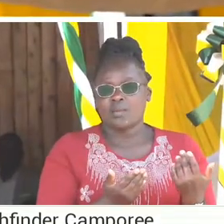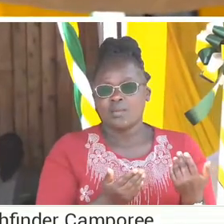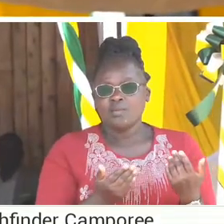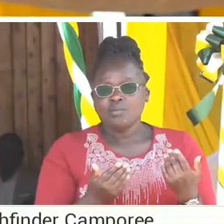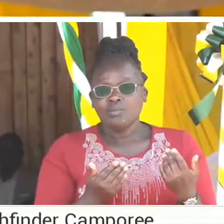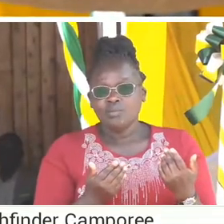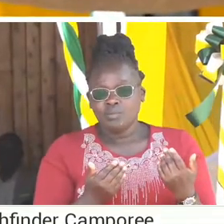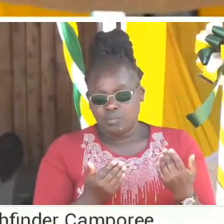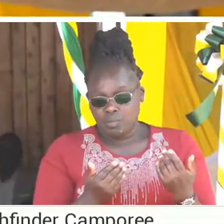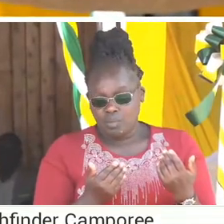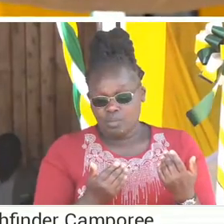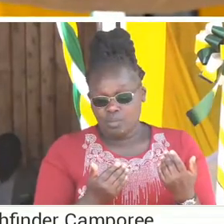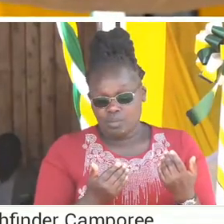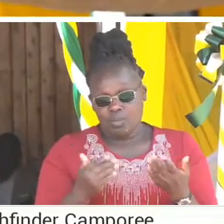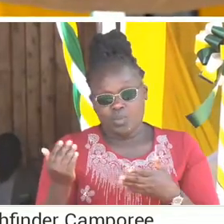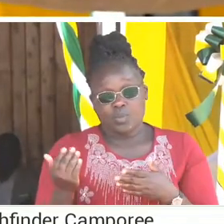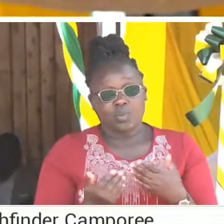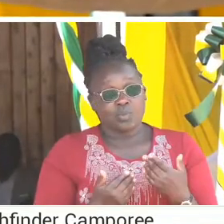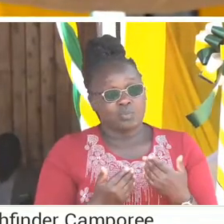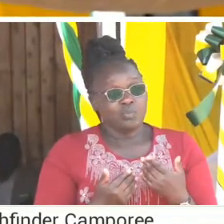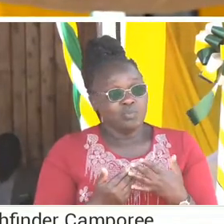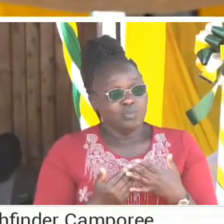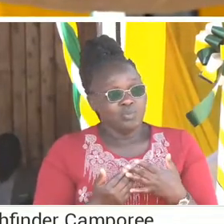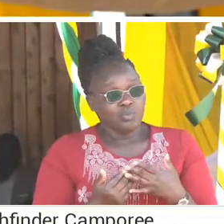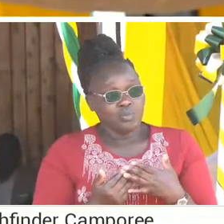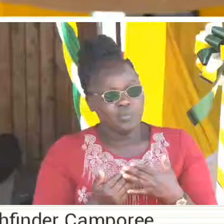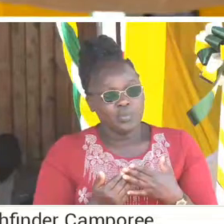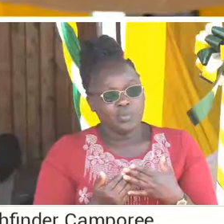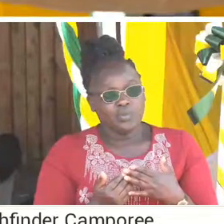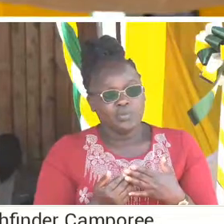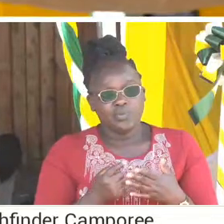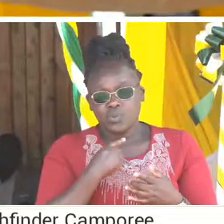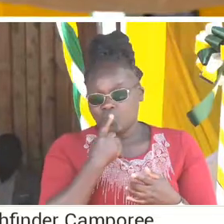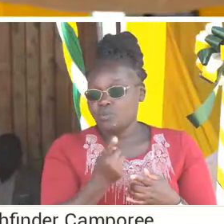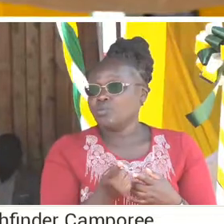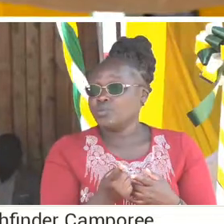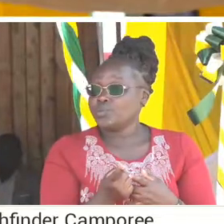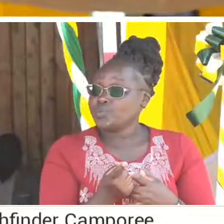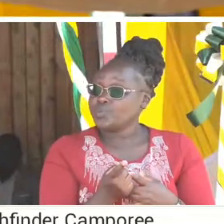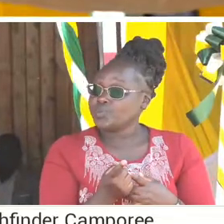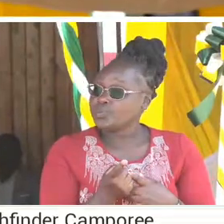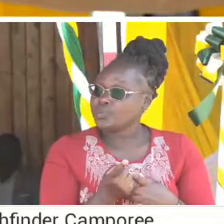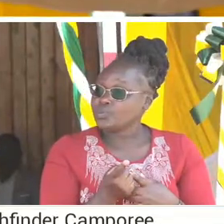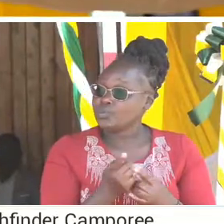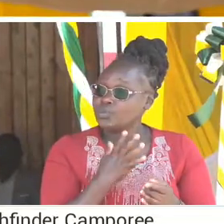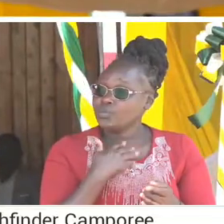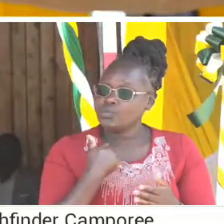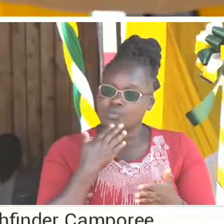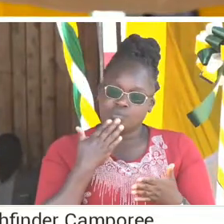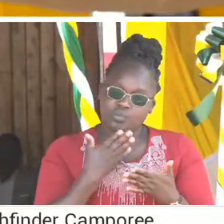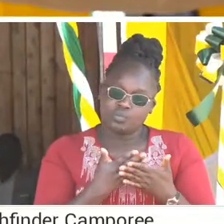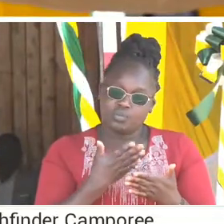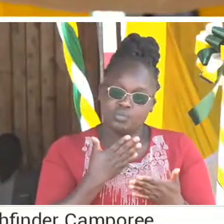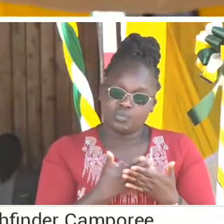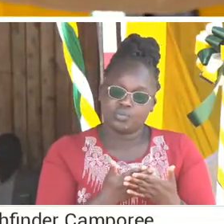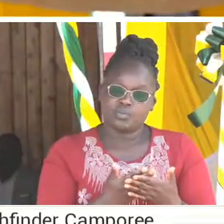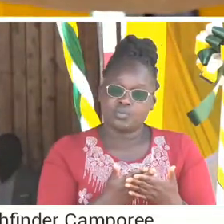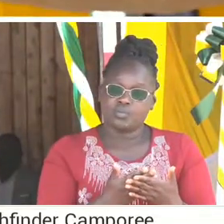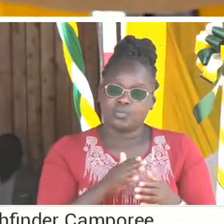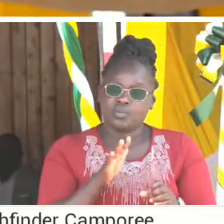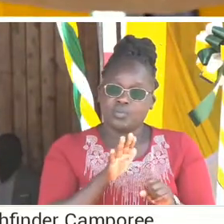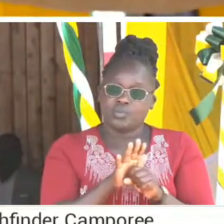kwa ibada sehemu ya mwisho. Na kwa hivyo nashukuru sana viongozi